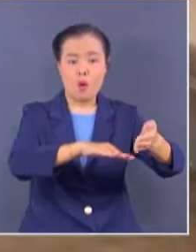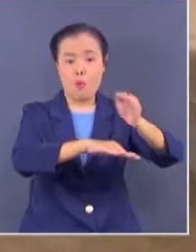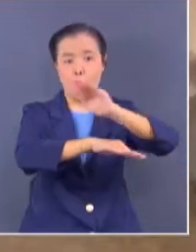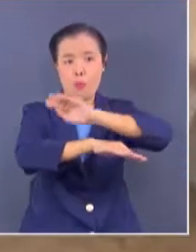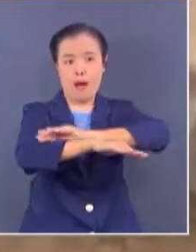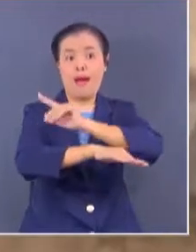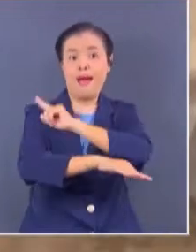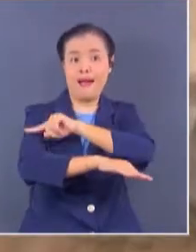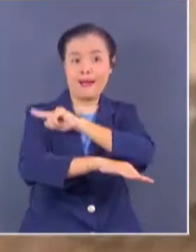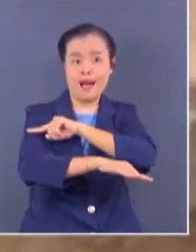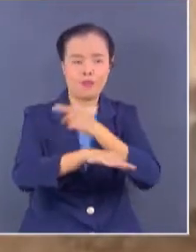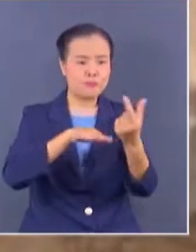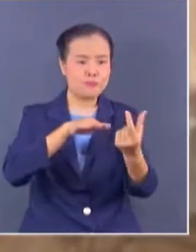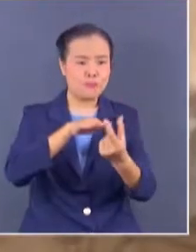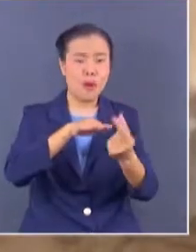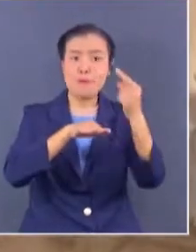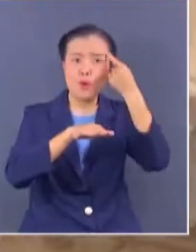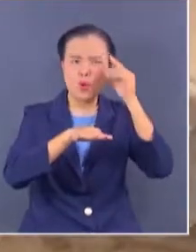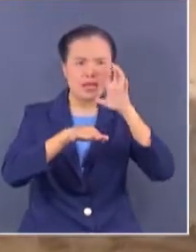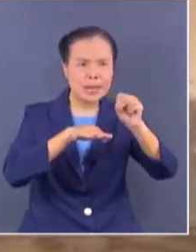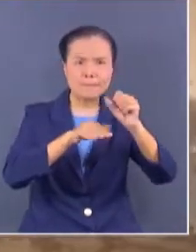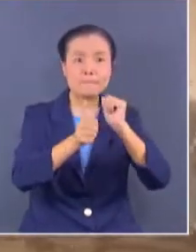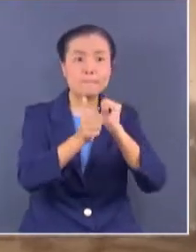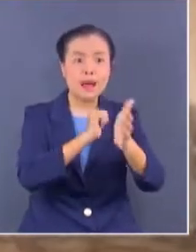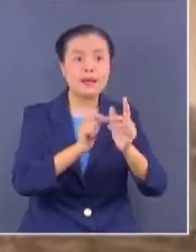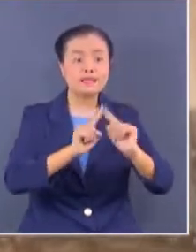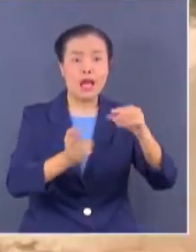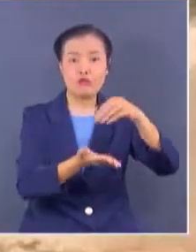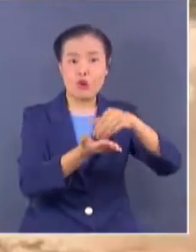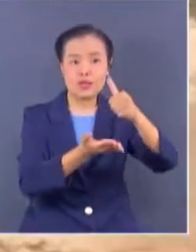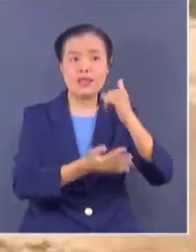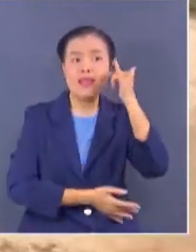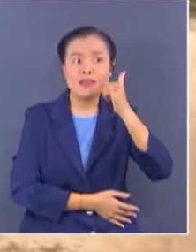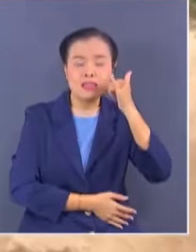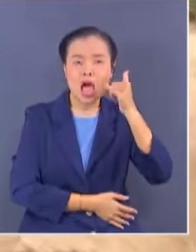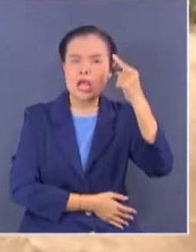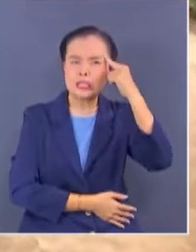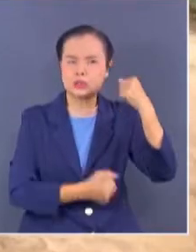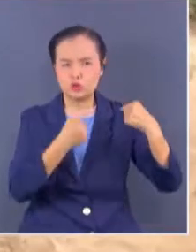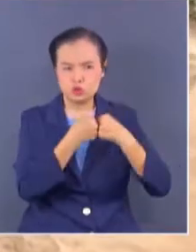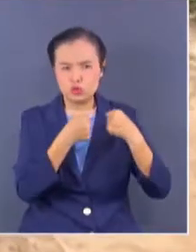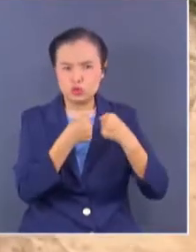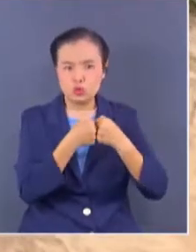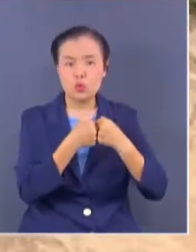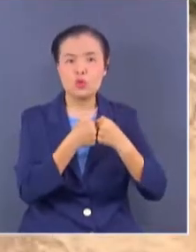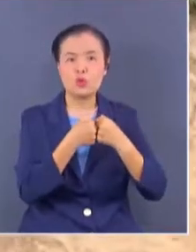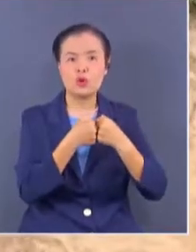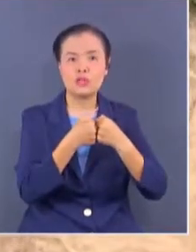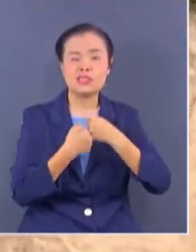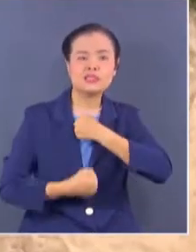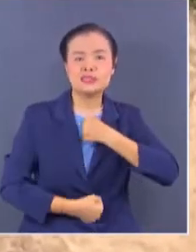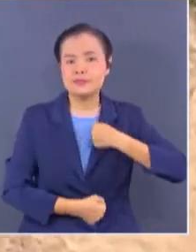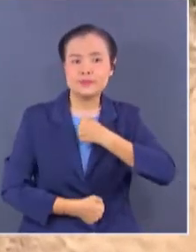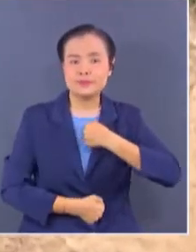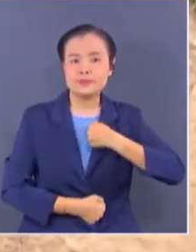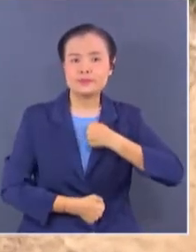อยสีขาวครับไม่ทราบแผ่นป้ายทะเบียนดูไม่ทันจริงๆแต่โชคดีครับคุณยายมีสติฮึดสู้นะครับคนร้ายเนี่ยตอนกระชากสร้อย